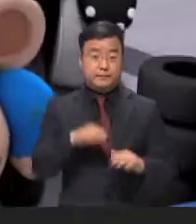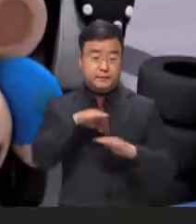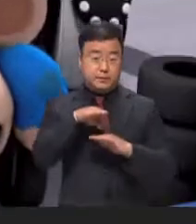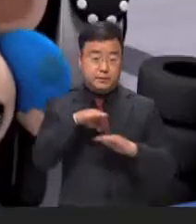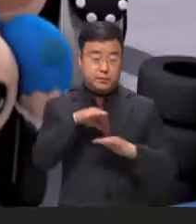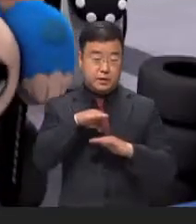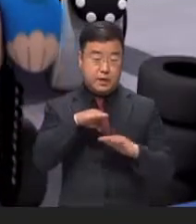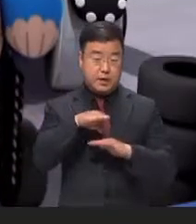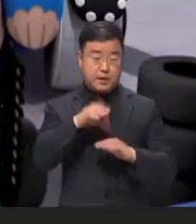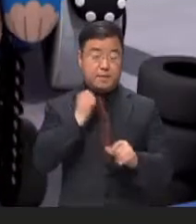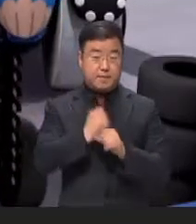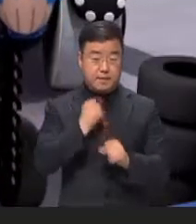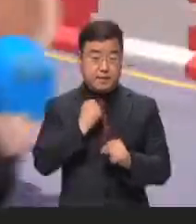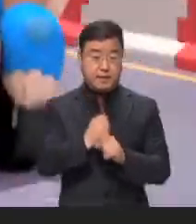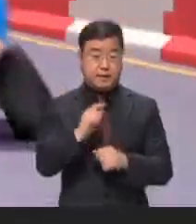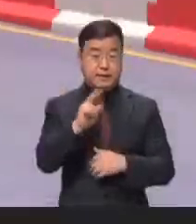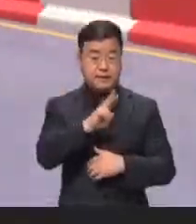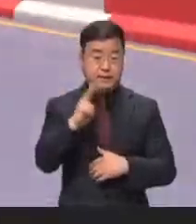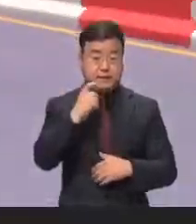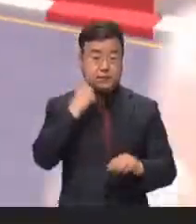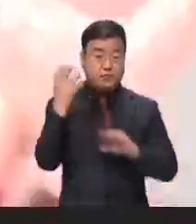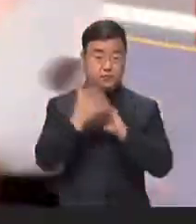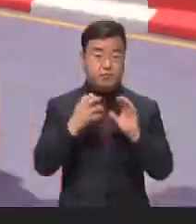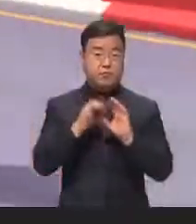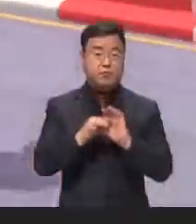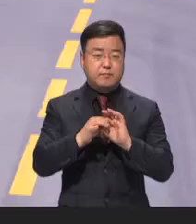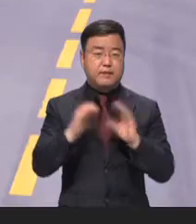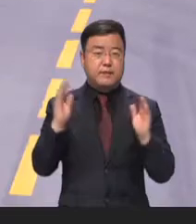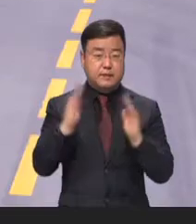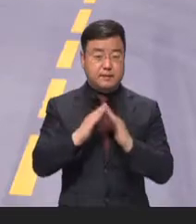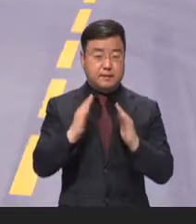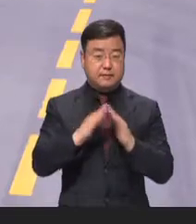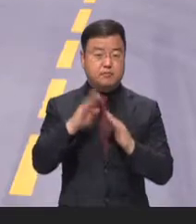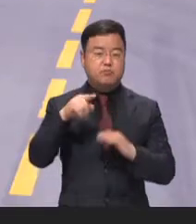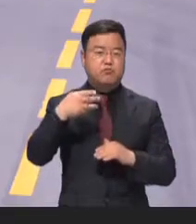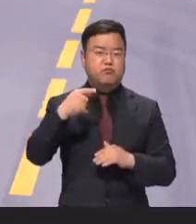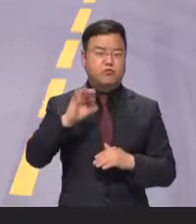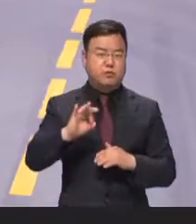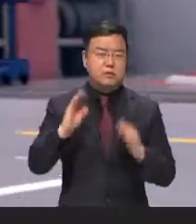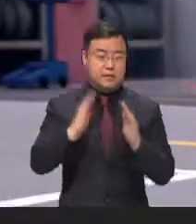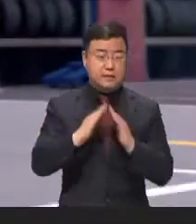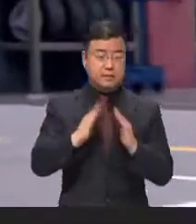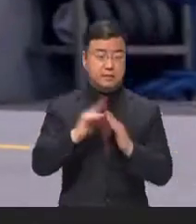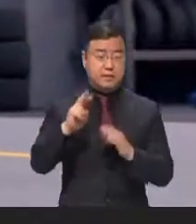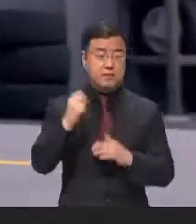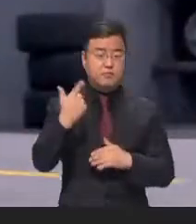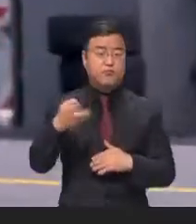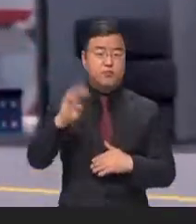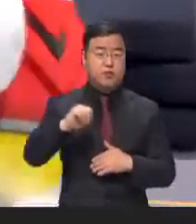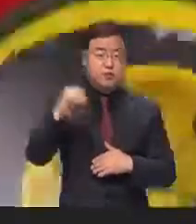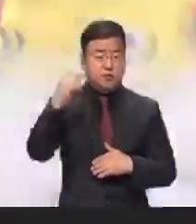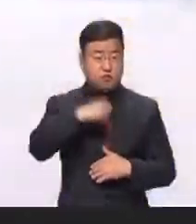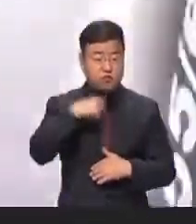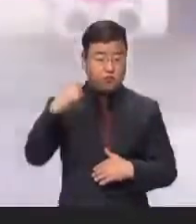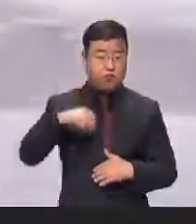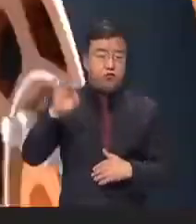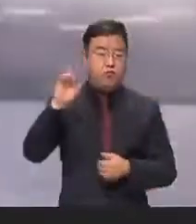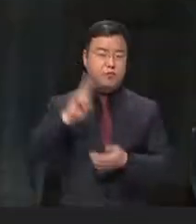자동차를 캐릭터로 한 TV 애니메이션 구루미즈. 지난 2012년 우리 돈 26억 원에 판권은 중국으로